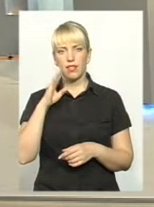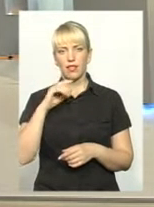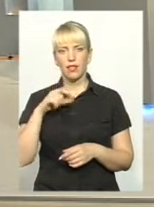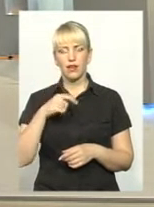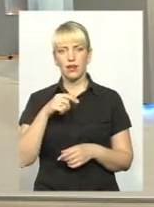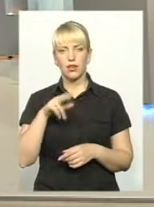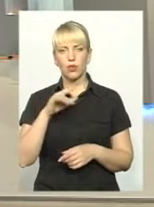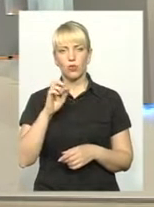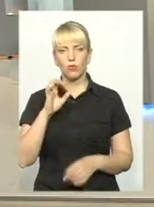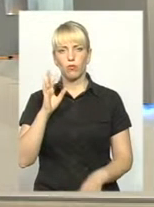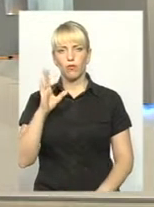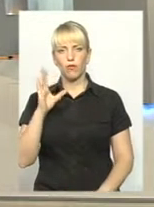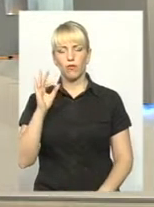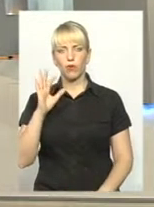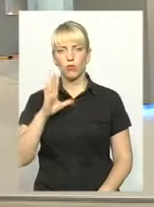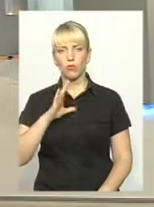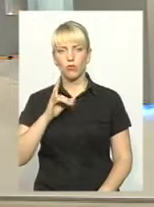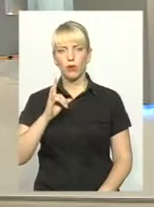стояв припаркований мій